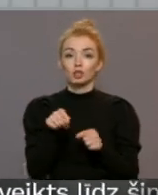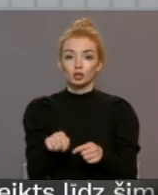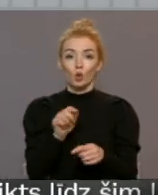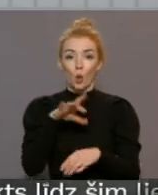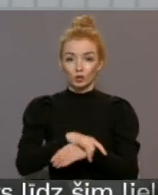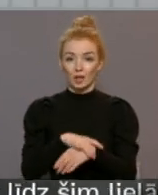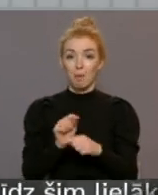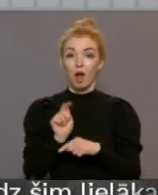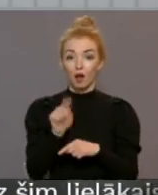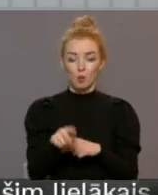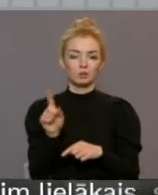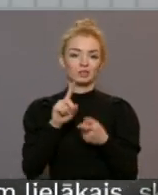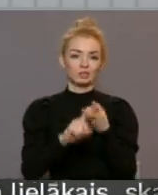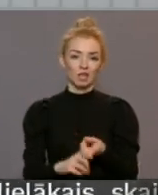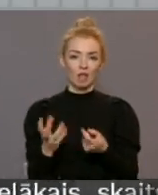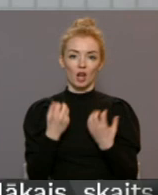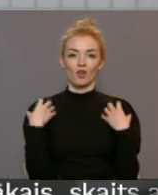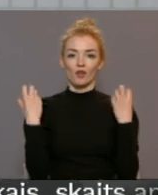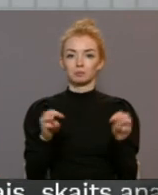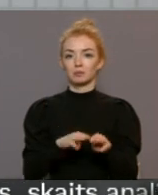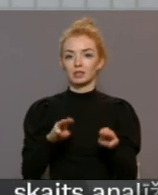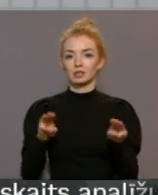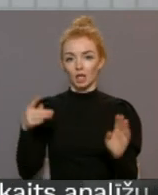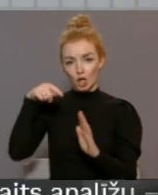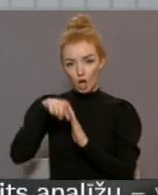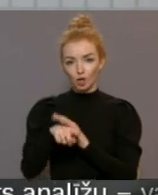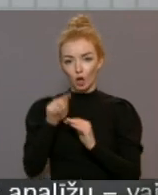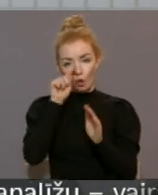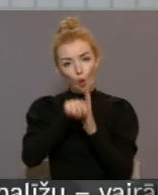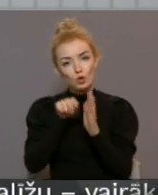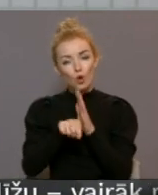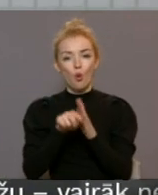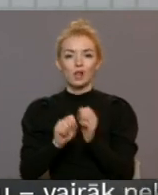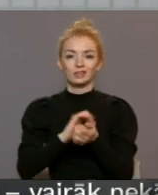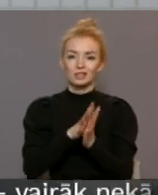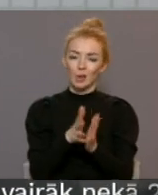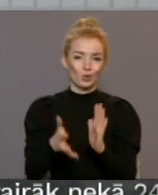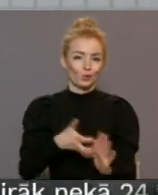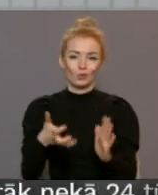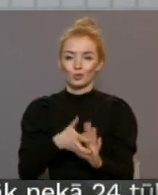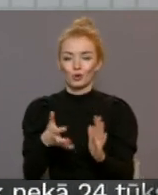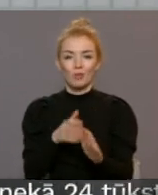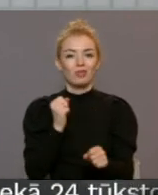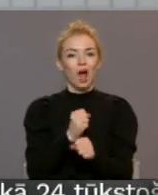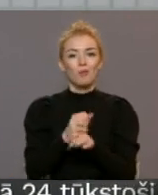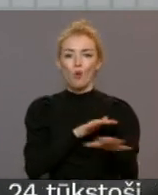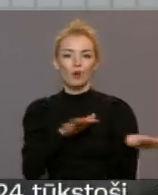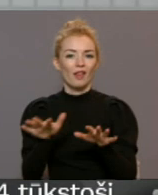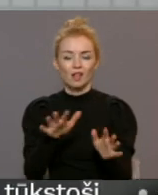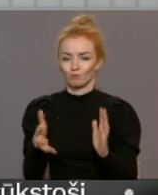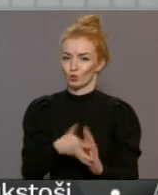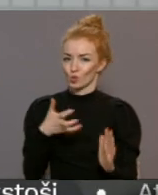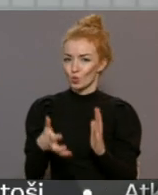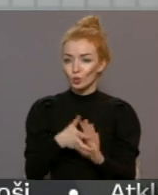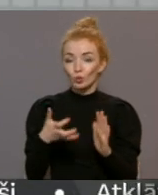pārkāpums ir saistīts ar Veselības ministrijas iekšējās kontrolas sistēmas trūkumiem, darba organizācijas trūkumiem, nozarē, un tā